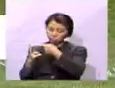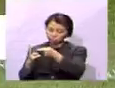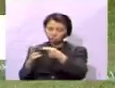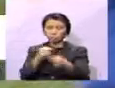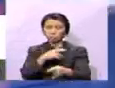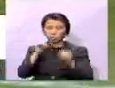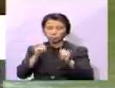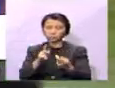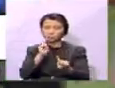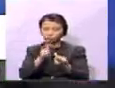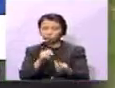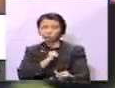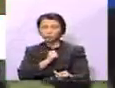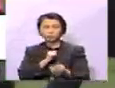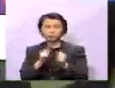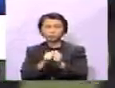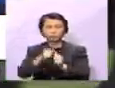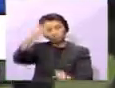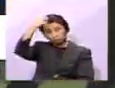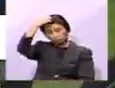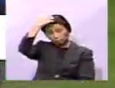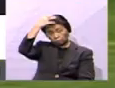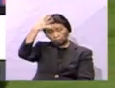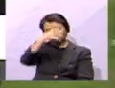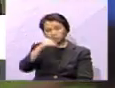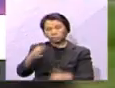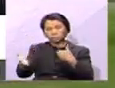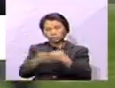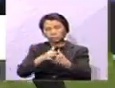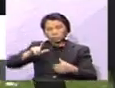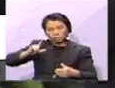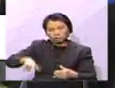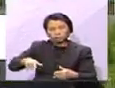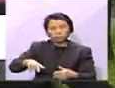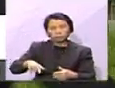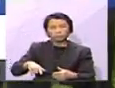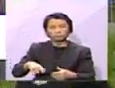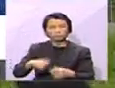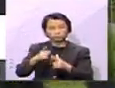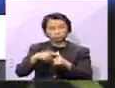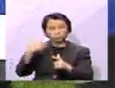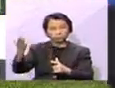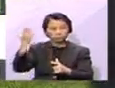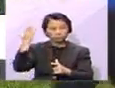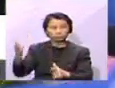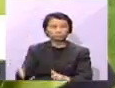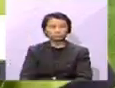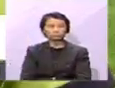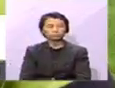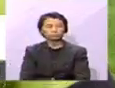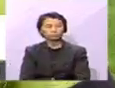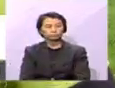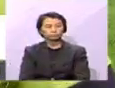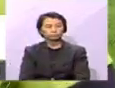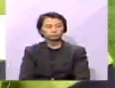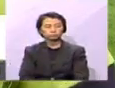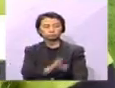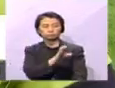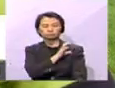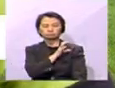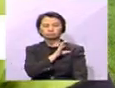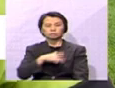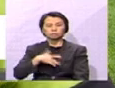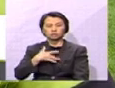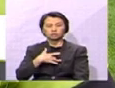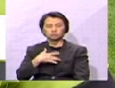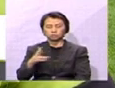mampu cepat menyesuaikan diri bersama Selangor meskipun tiba lewat dari jadual asal bulan lalu coach rasa mereka